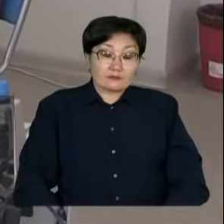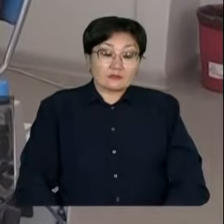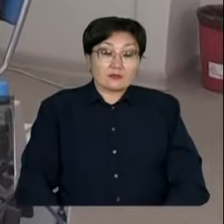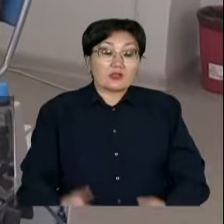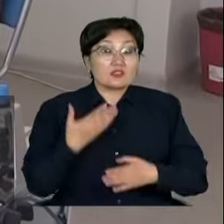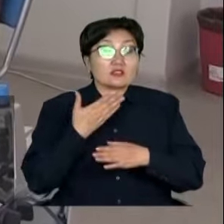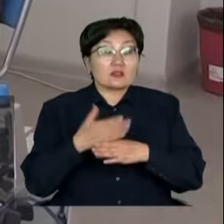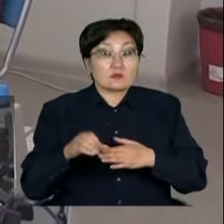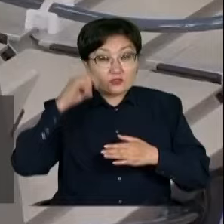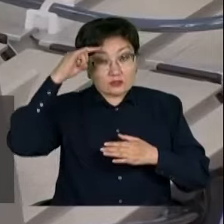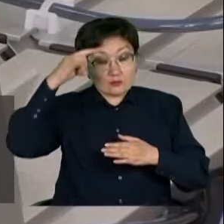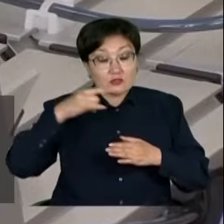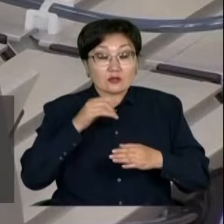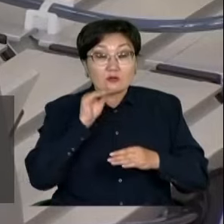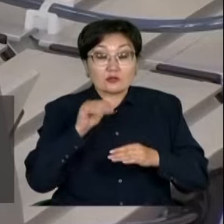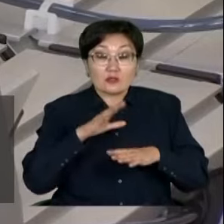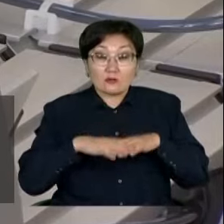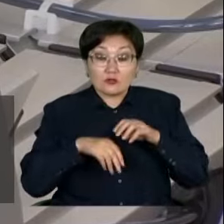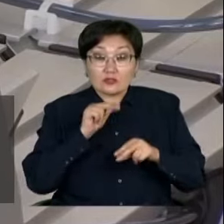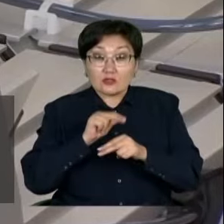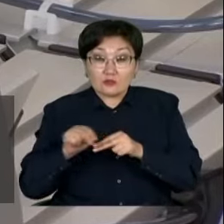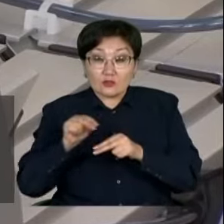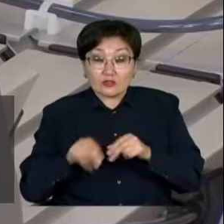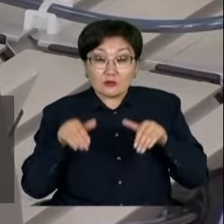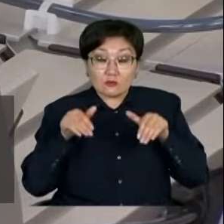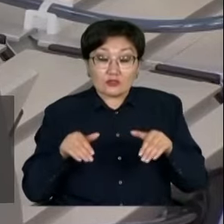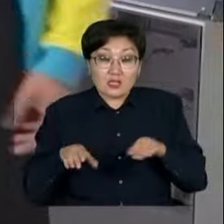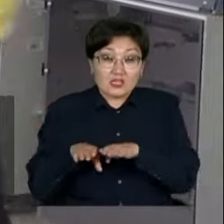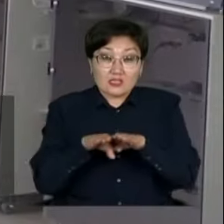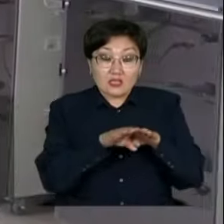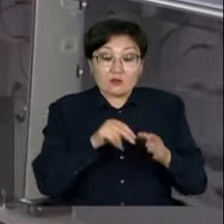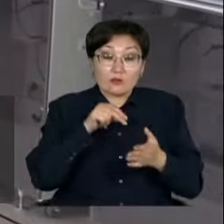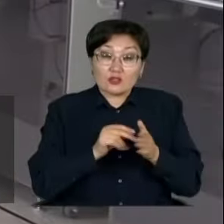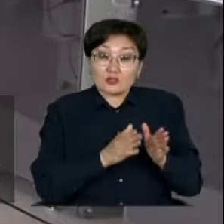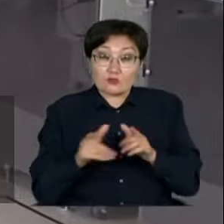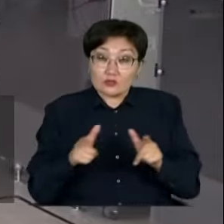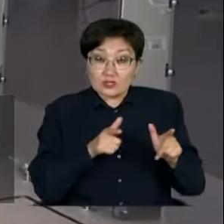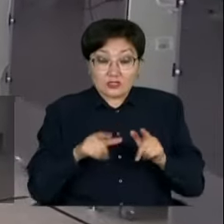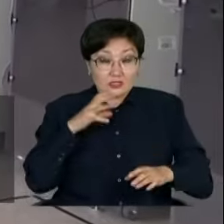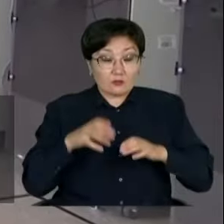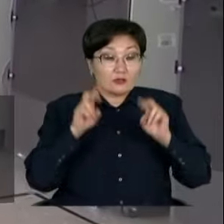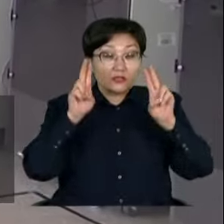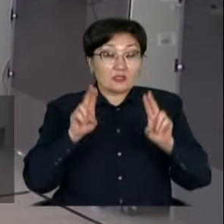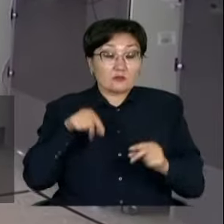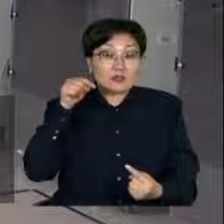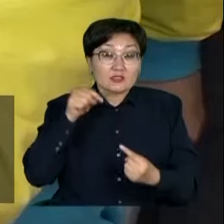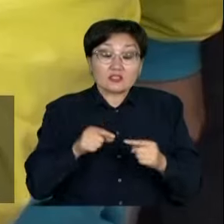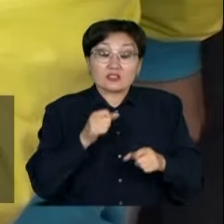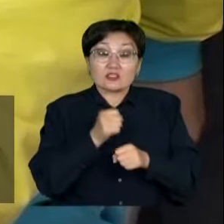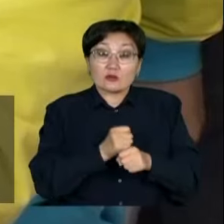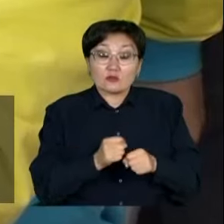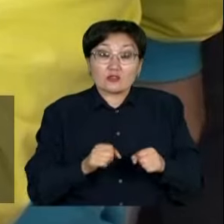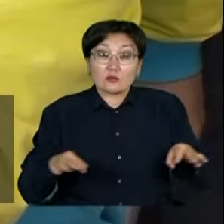Бұдан бөлек елде кәсіптік білім беру ұйымдарын теңдестіретін бағалау жүйесі әзірленді. Халықаралық стандартқа сай негізделген бастама